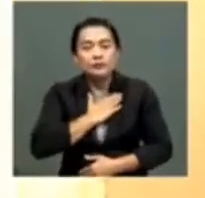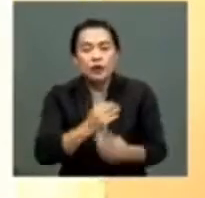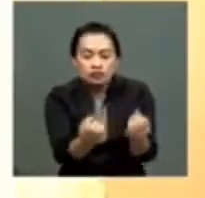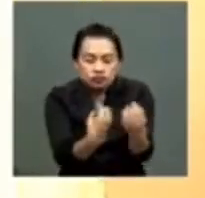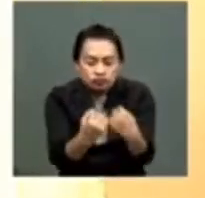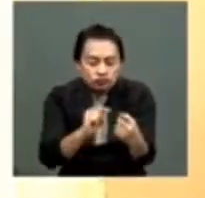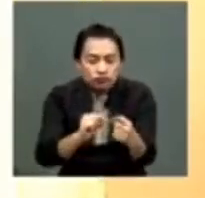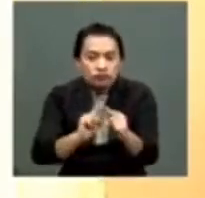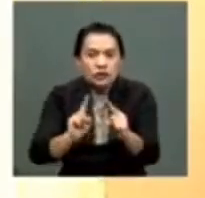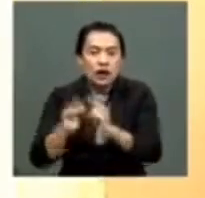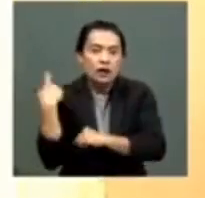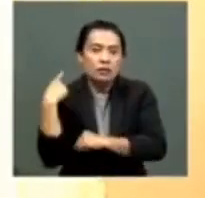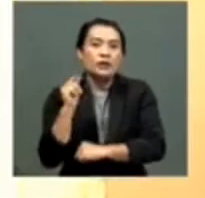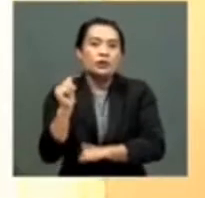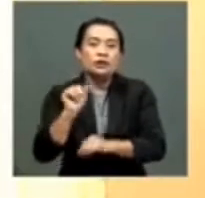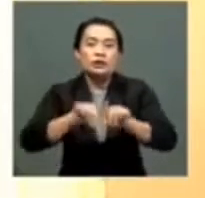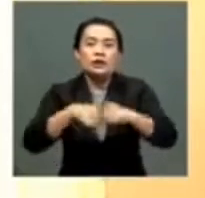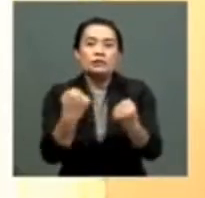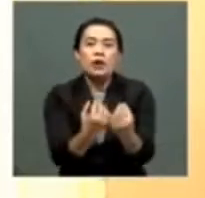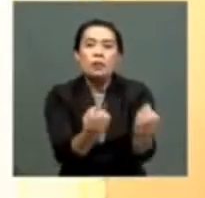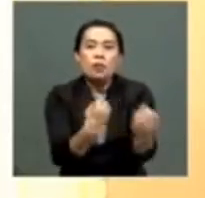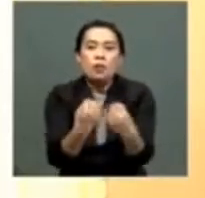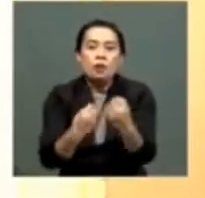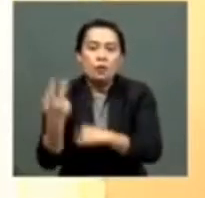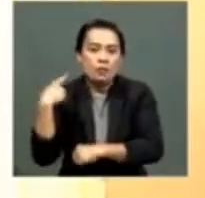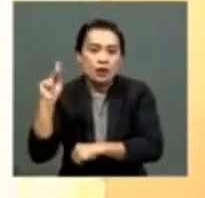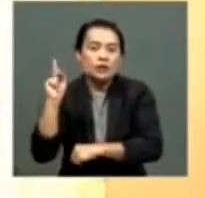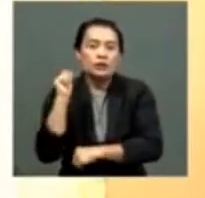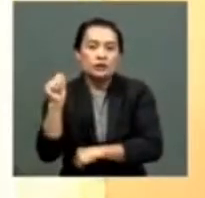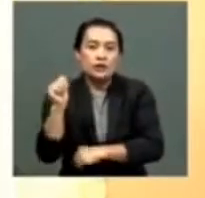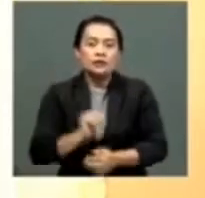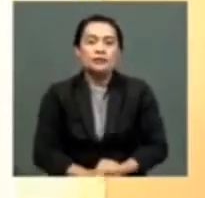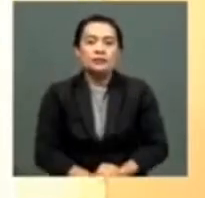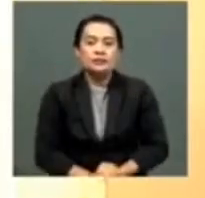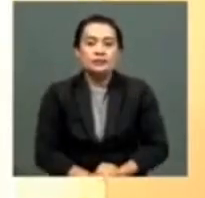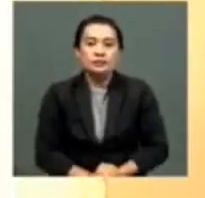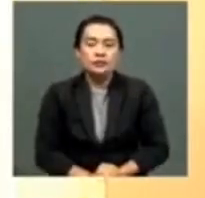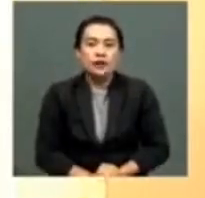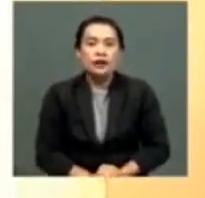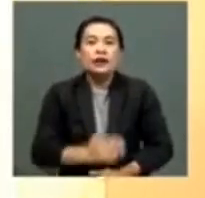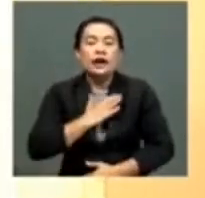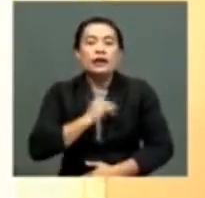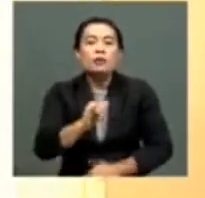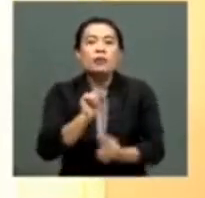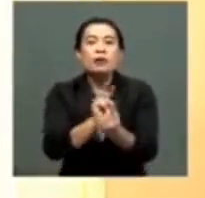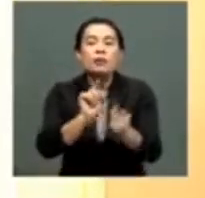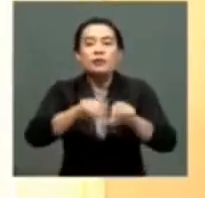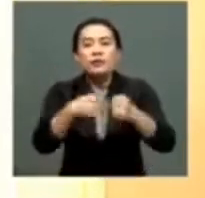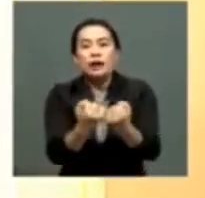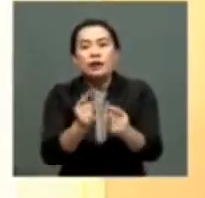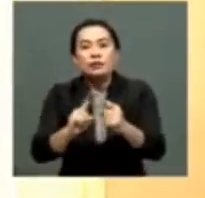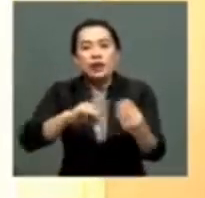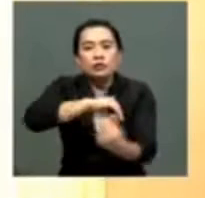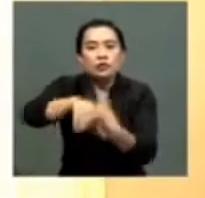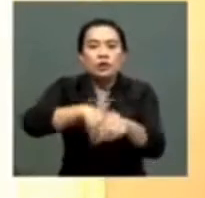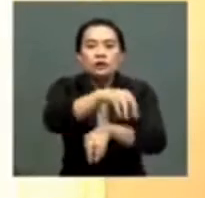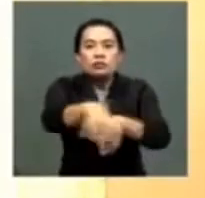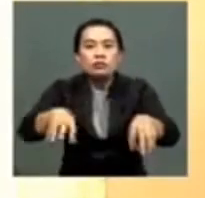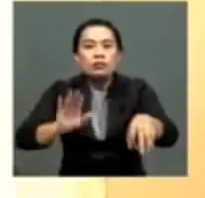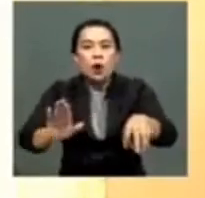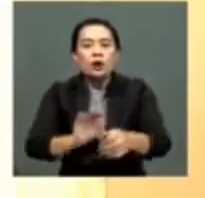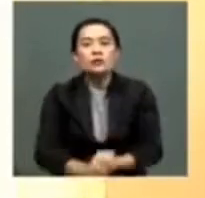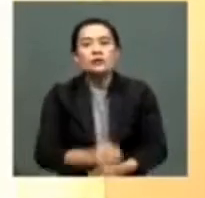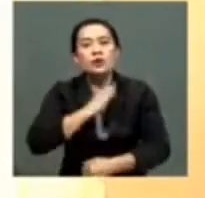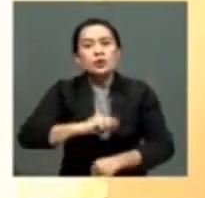มากจากสมาคมต่างๆการไปพบสมาคมภาคธุรกิจยังทำให้ผมได้รับกำลังใจกลับมาด้วยเมื่อผมได้เห็นว่